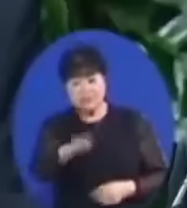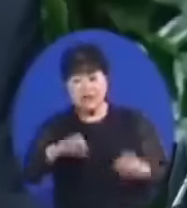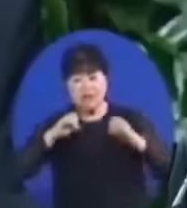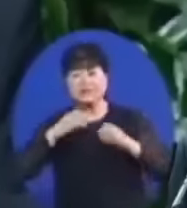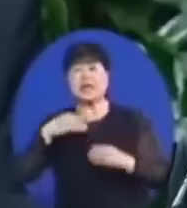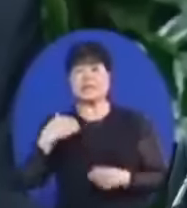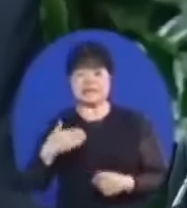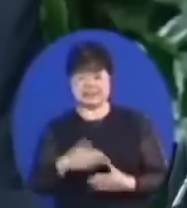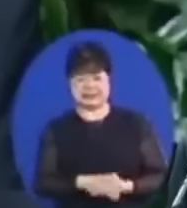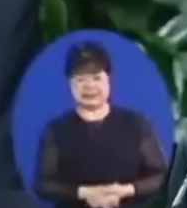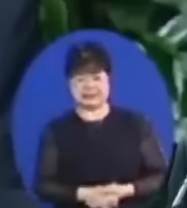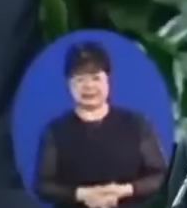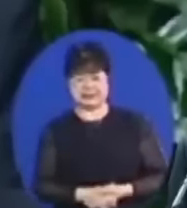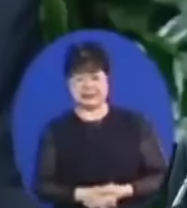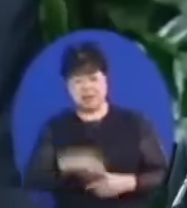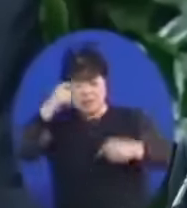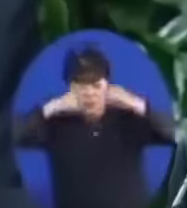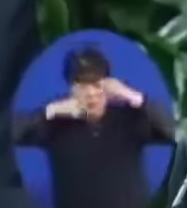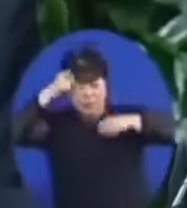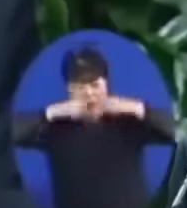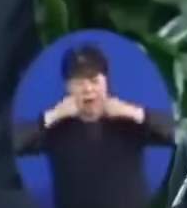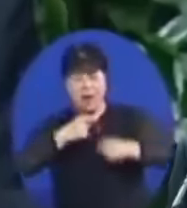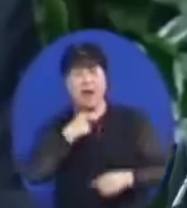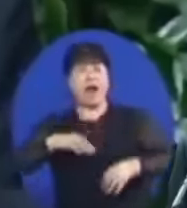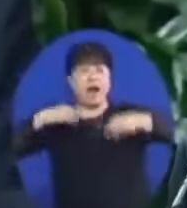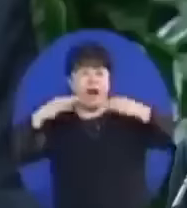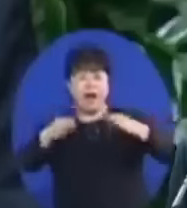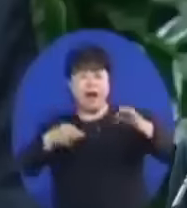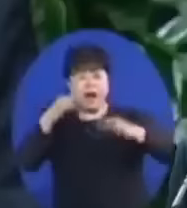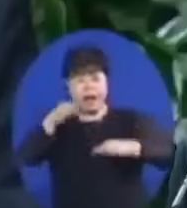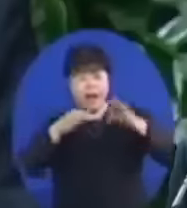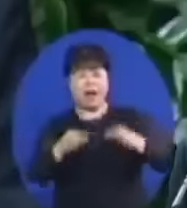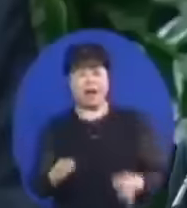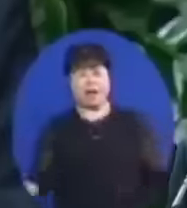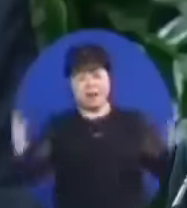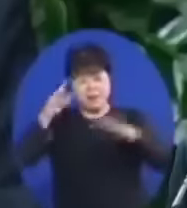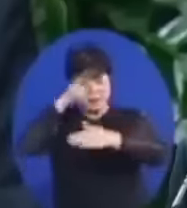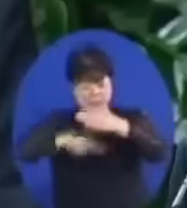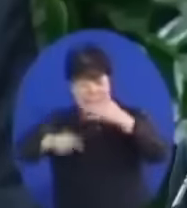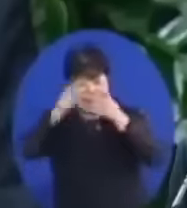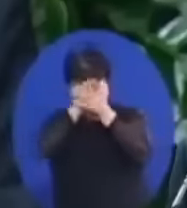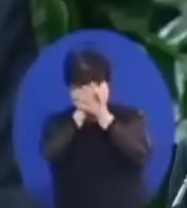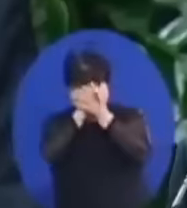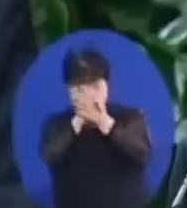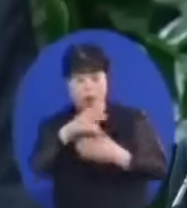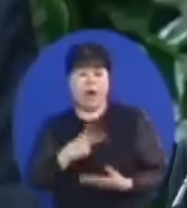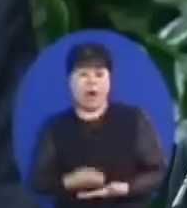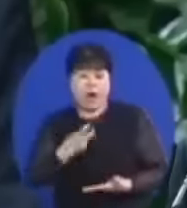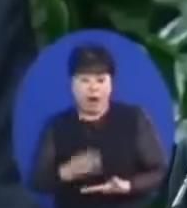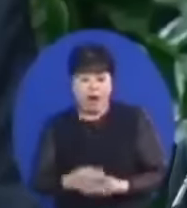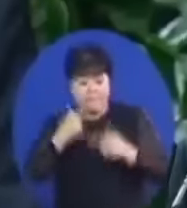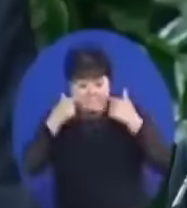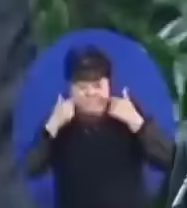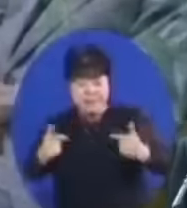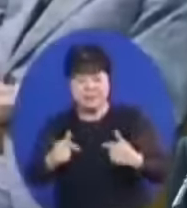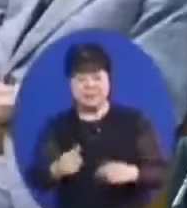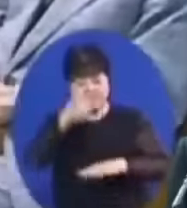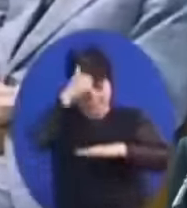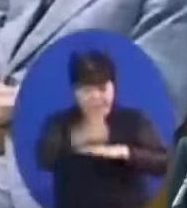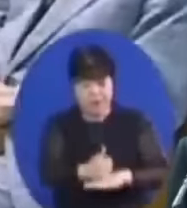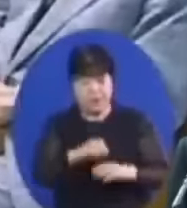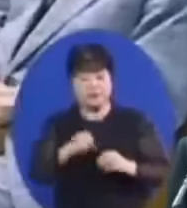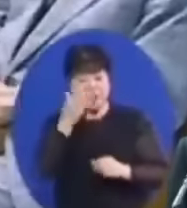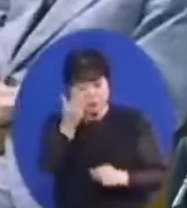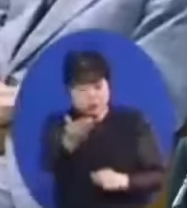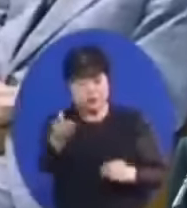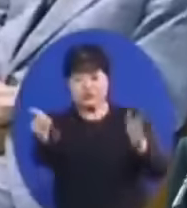응답을 받지 못했어요. 눈물을 흘리고 호함치며 밤새도록 외치고 몸부림친 기도는 반드시 그 결과를 가져오는